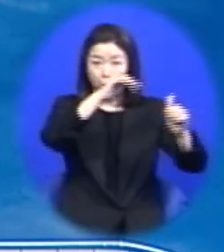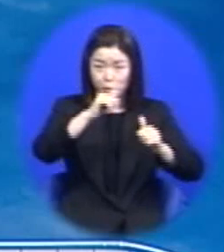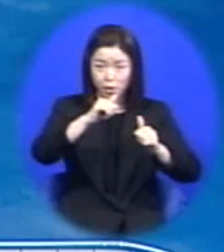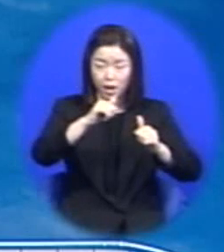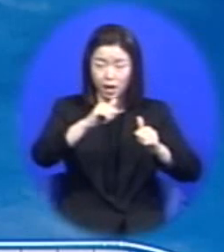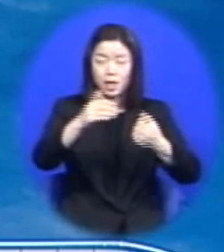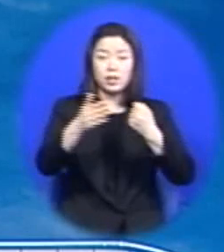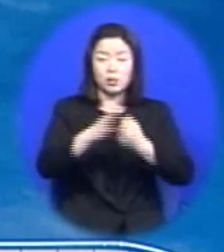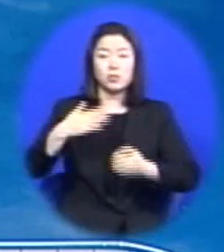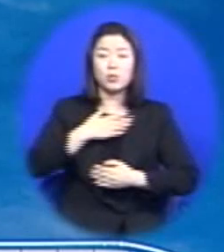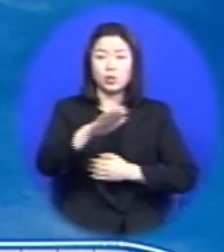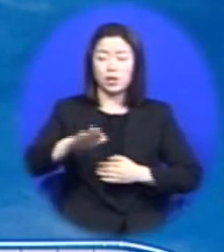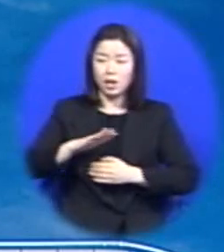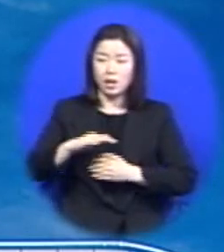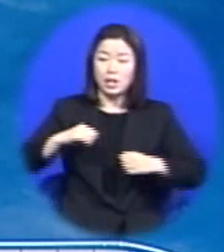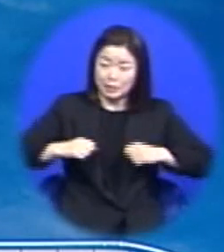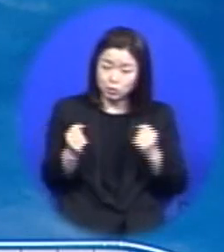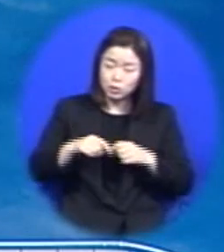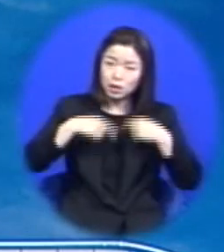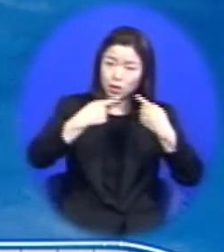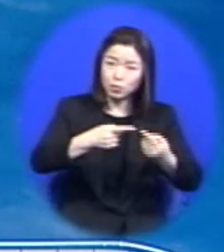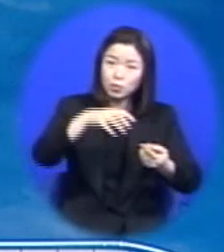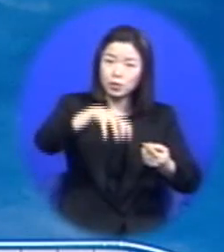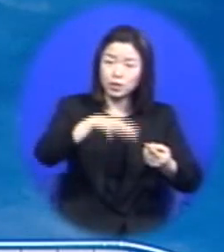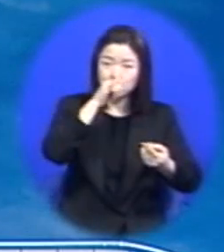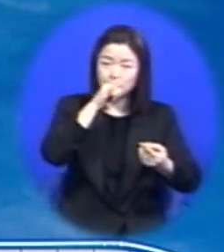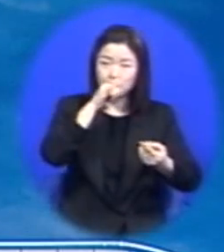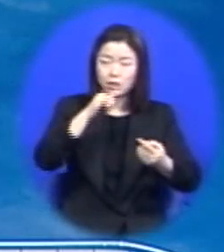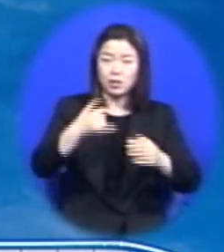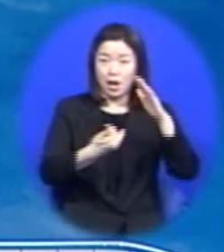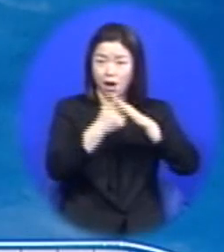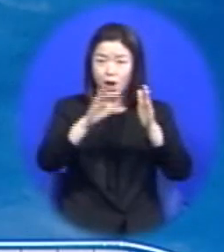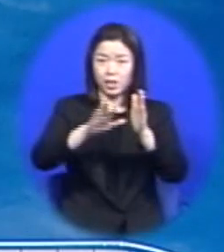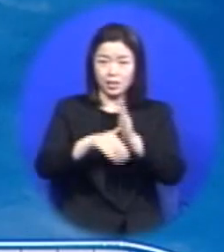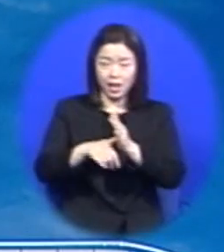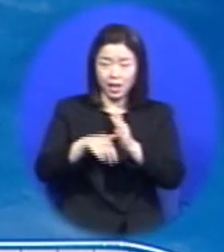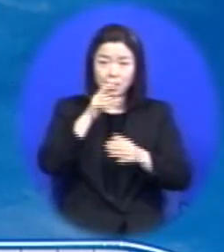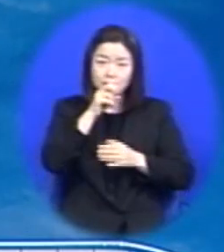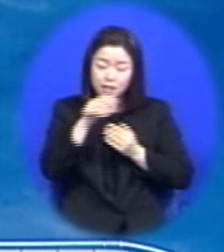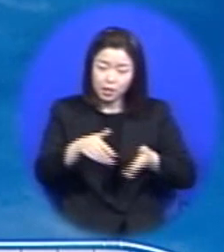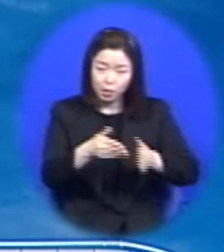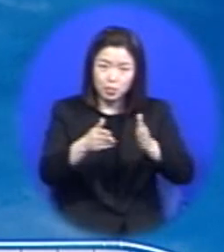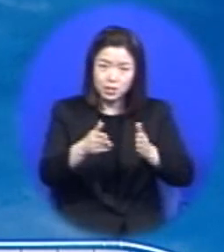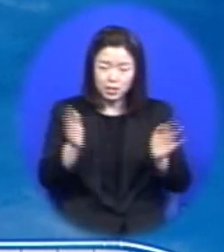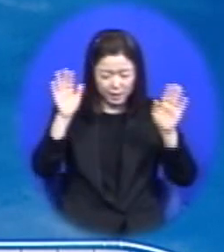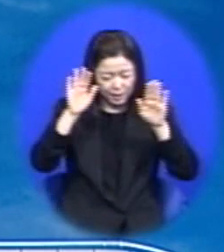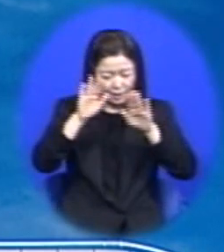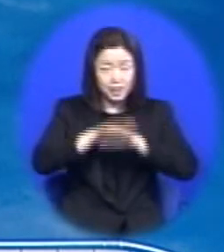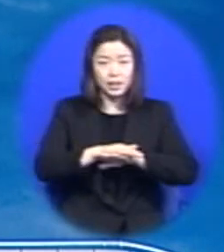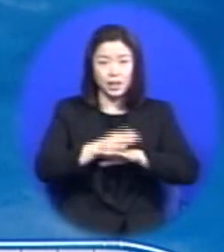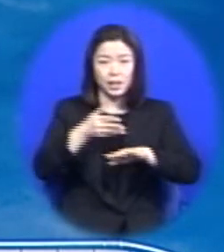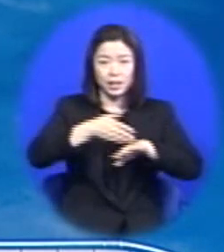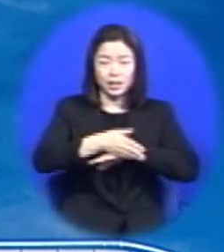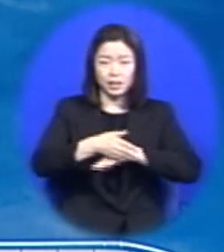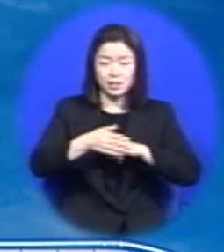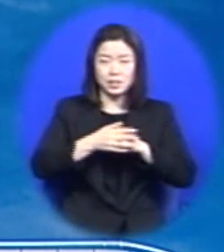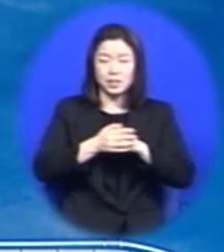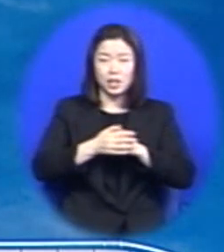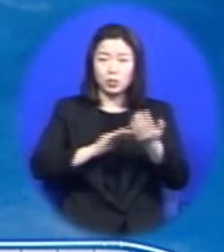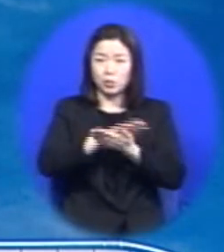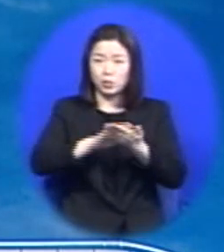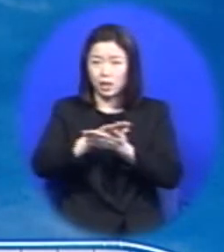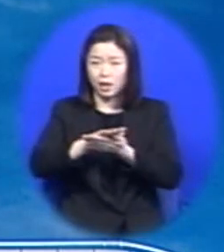거예요. 여러분 어릴 때 골목에서 친구들이랑 밤늦게까지 놀다가 날이